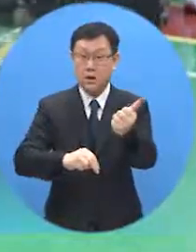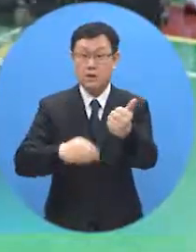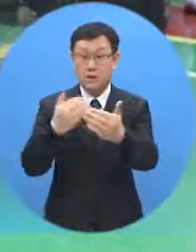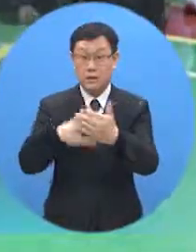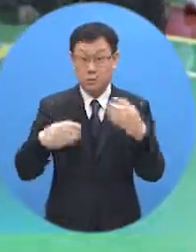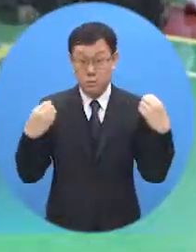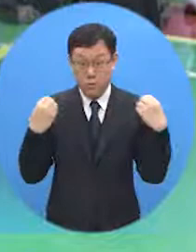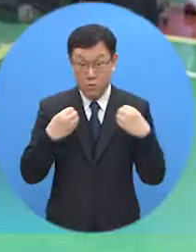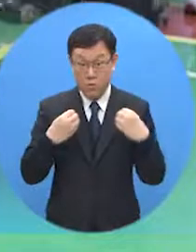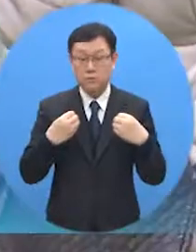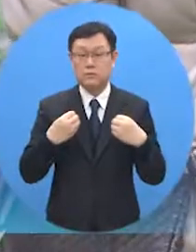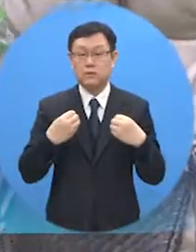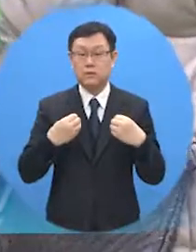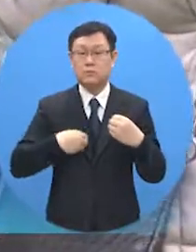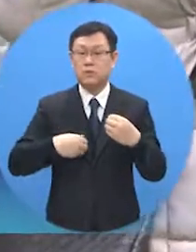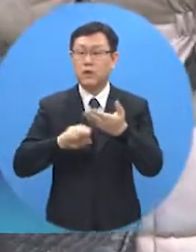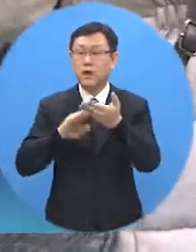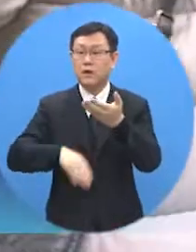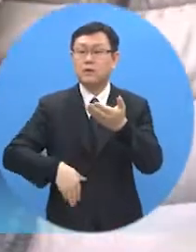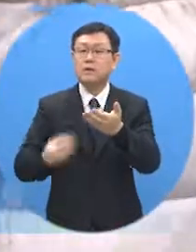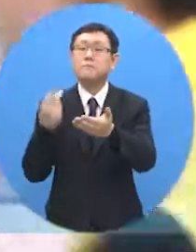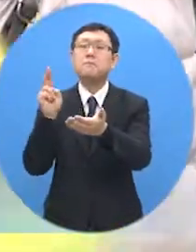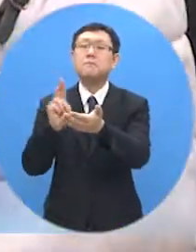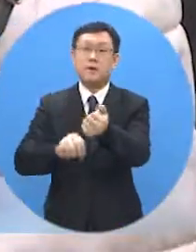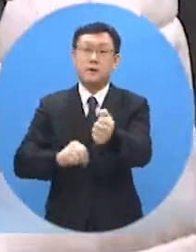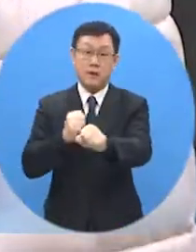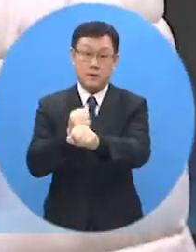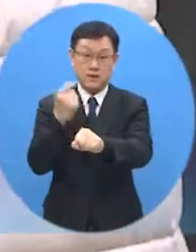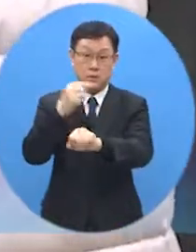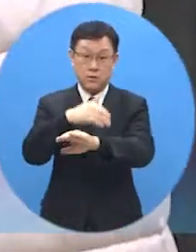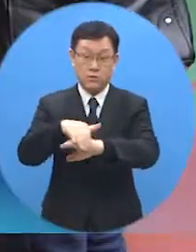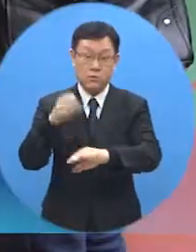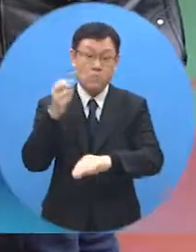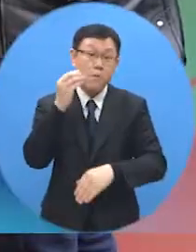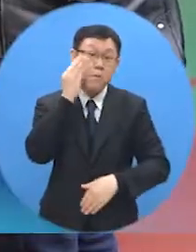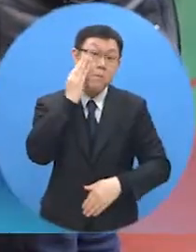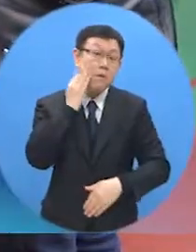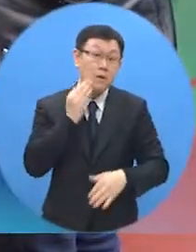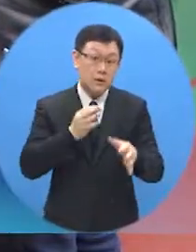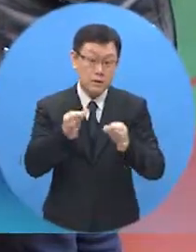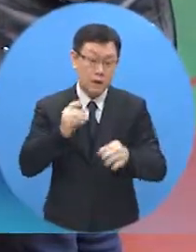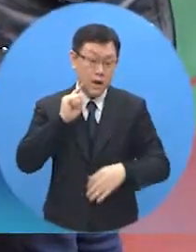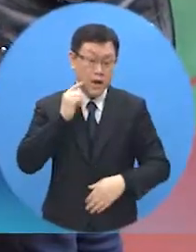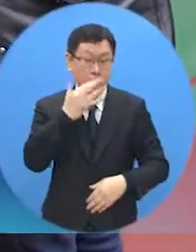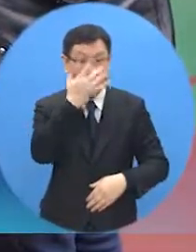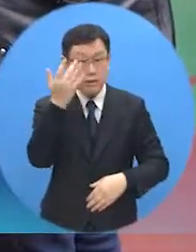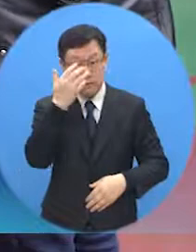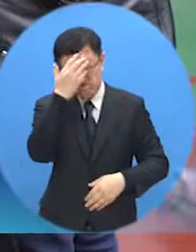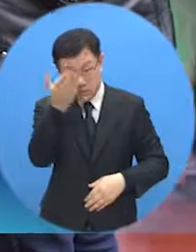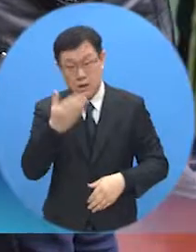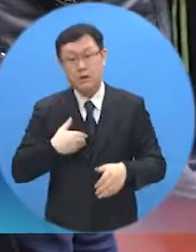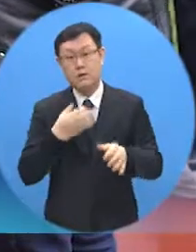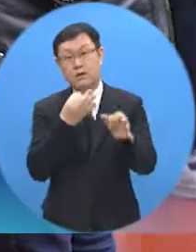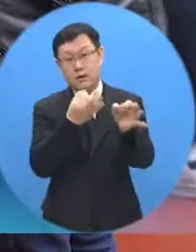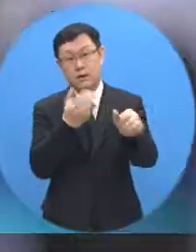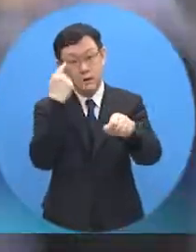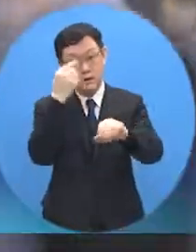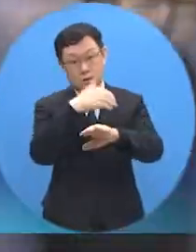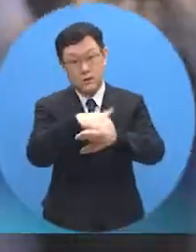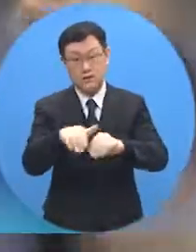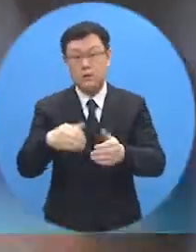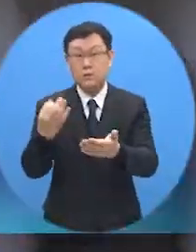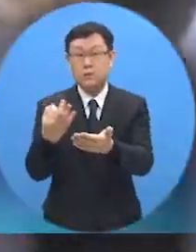남은 교복은 전입생 및 재학생 판매용으로 반환하거나 녹색 장터, 아름다운 가게에 기증됩니다.